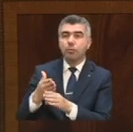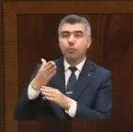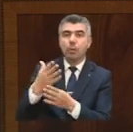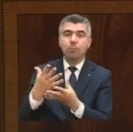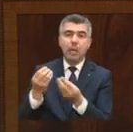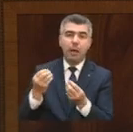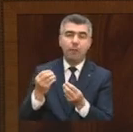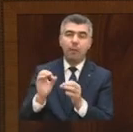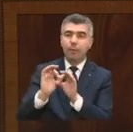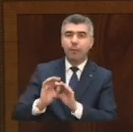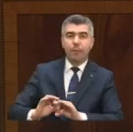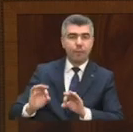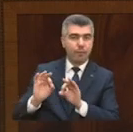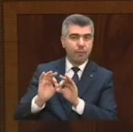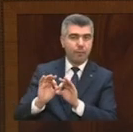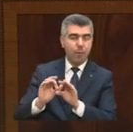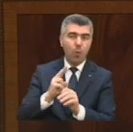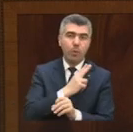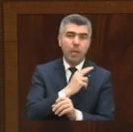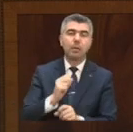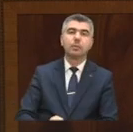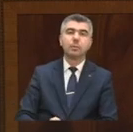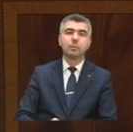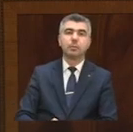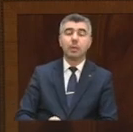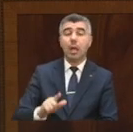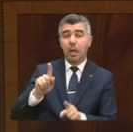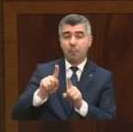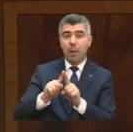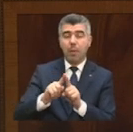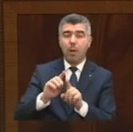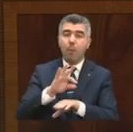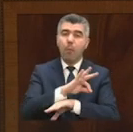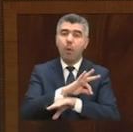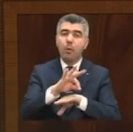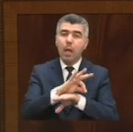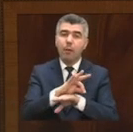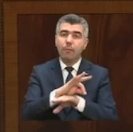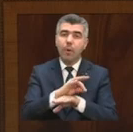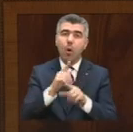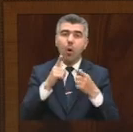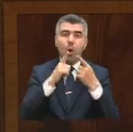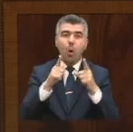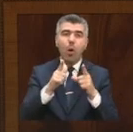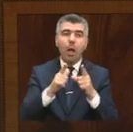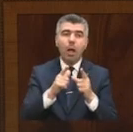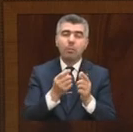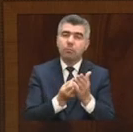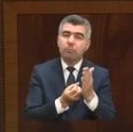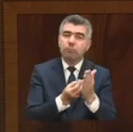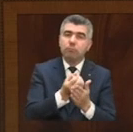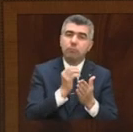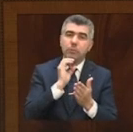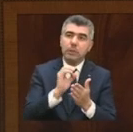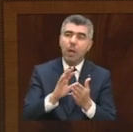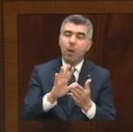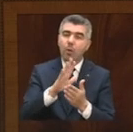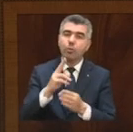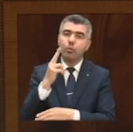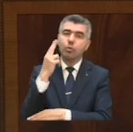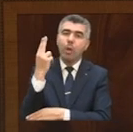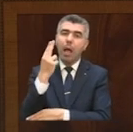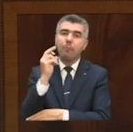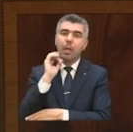رابعا توفير العدد وتجهيزاته الموارد اللازمه لتدريس اللغات والمهارات الافقيه والرقميه